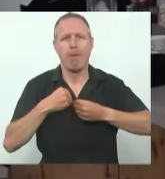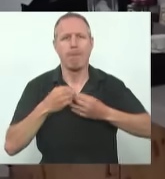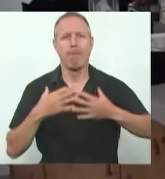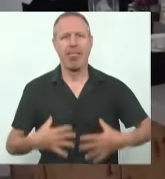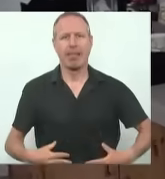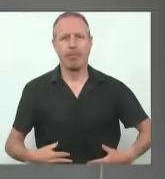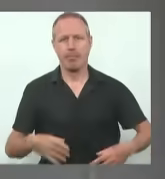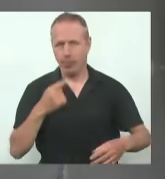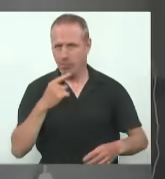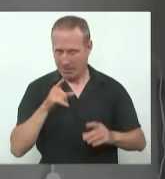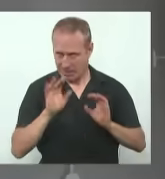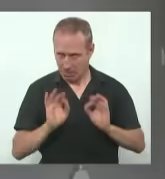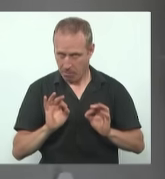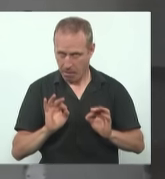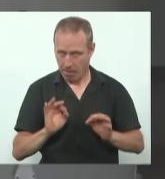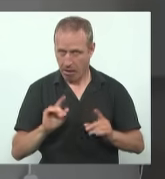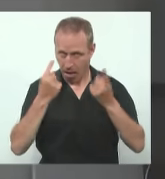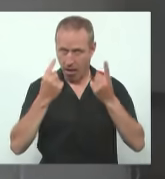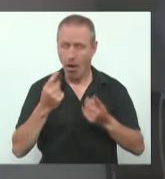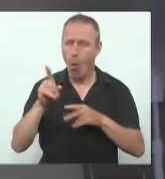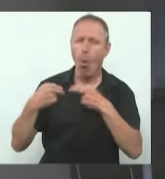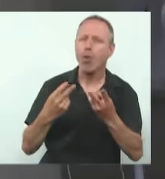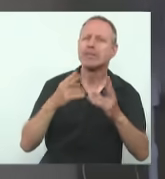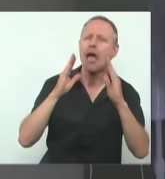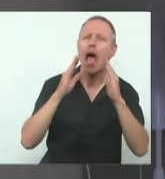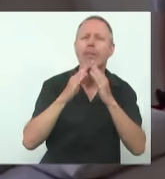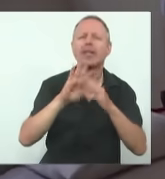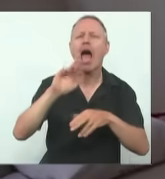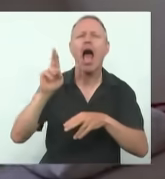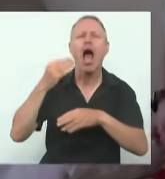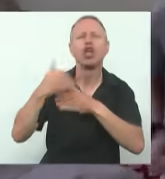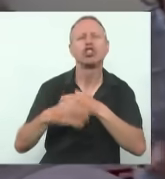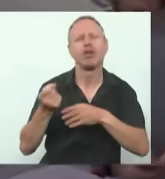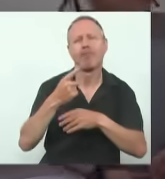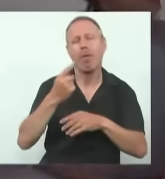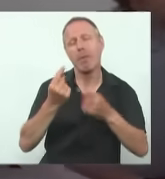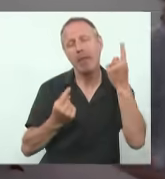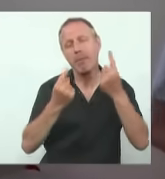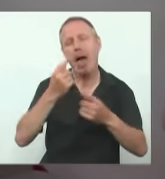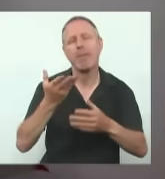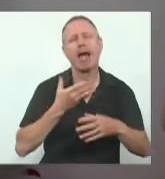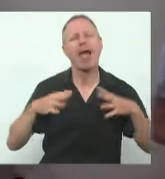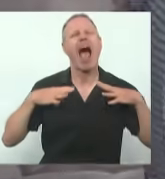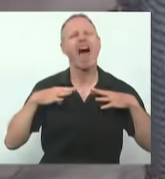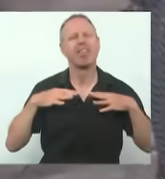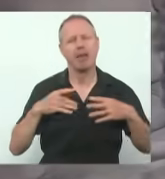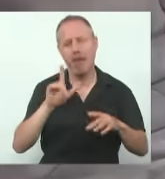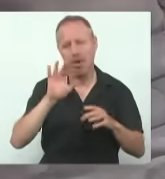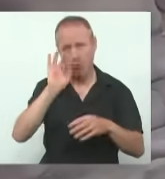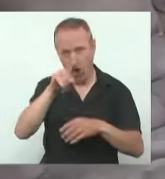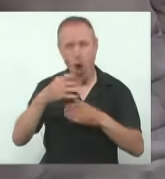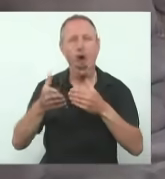זה הגיוני שזה קרה. הוא חוזר הביתה רק בסופי שבוע, ומדי פעם מקבל אפטרים. אבל מבחינתו ומבחינת אשתו אור